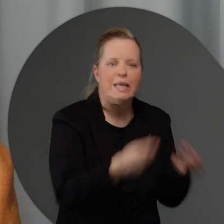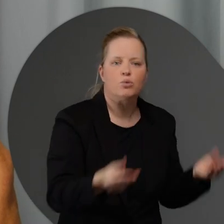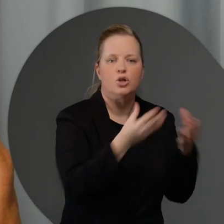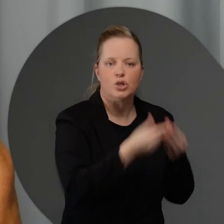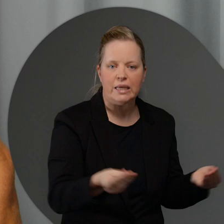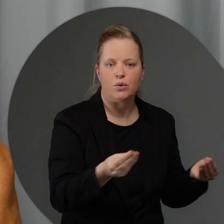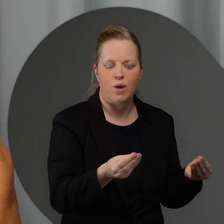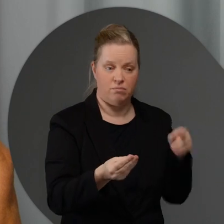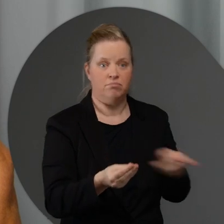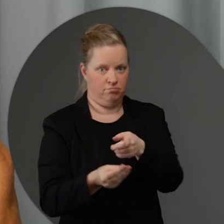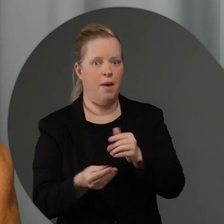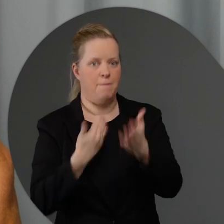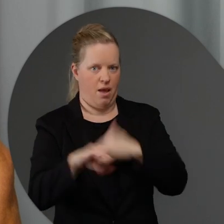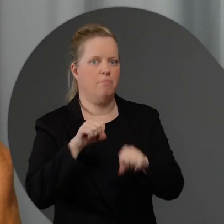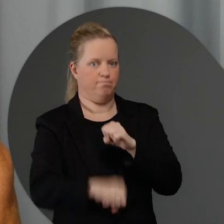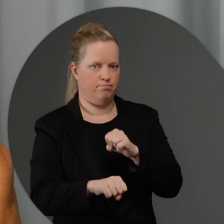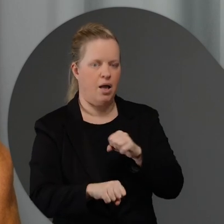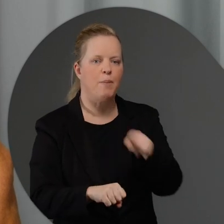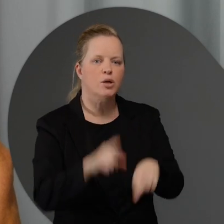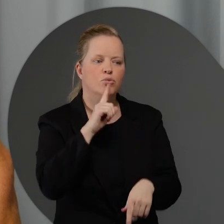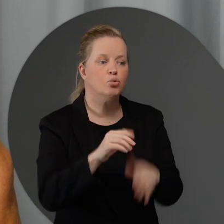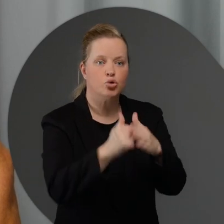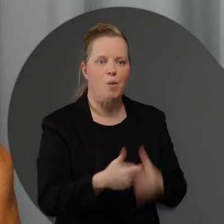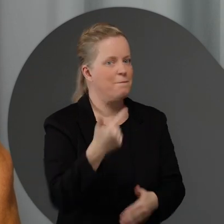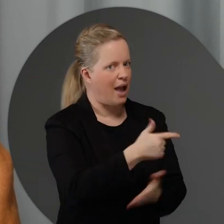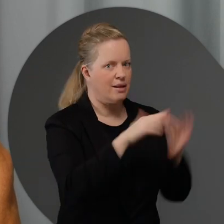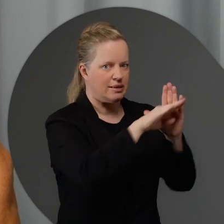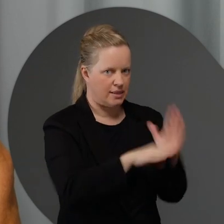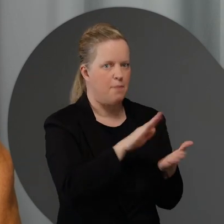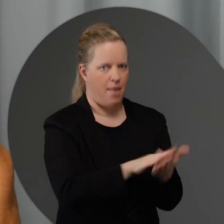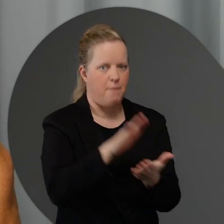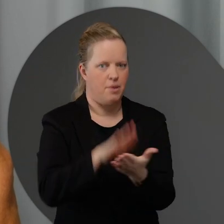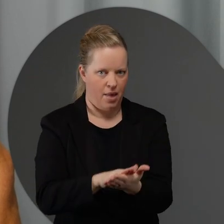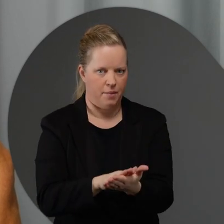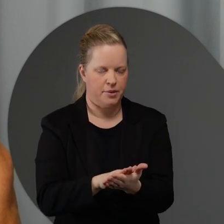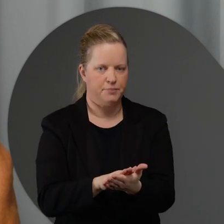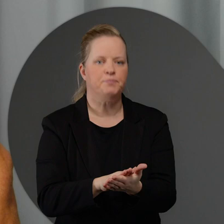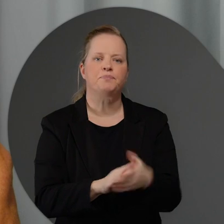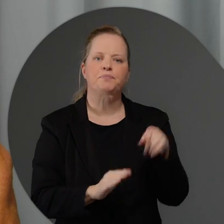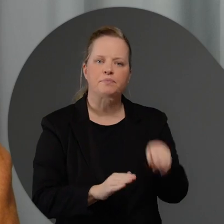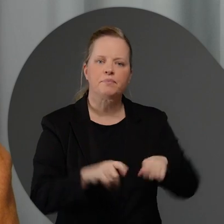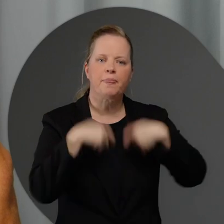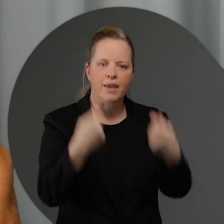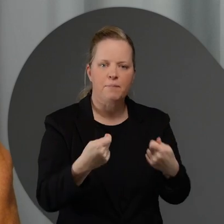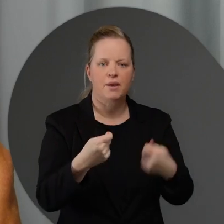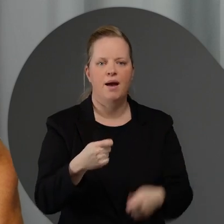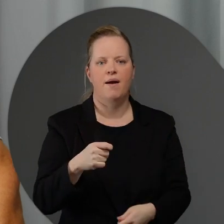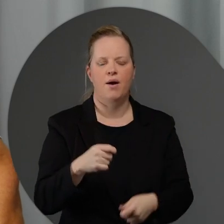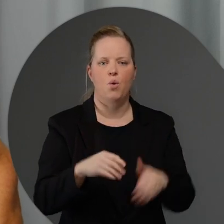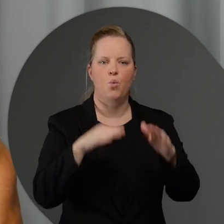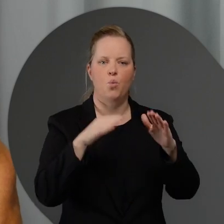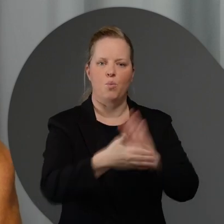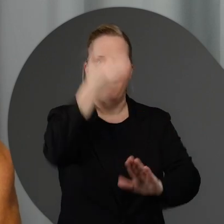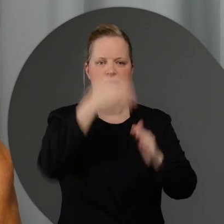mit den entsprechenden Schlichtungen, die wir da haben. Ja. Das ist aber nur eine Unterstützung. Beide Gesetze bleiben ja bestehen. Ja. Und es gibt ja auch die